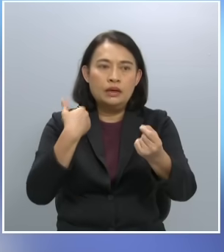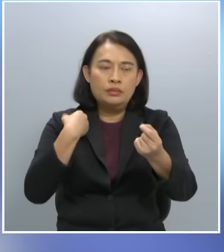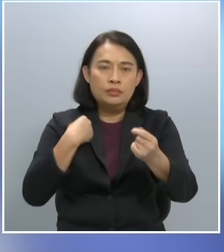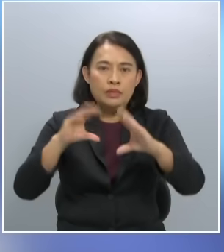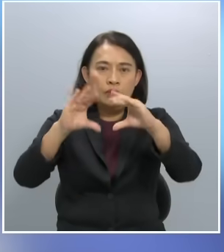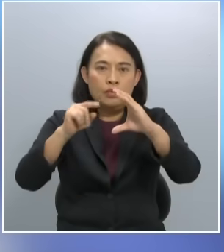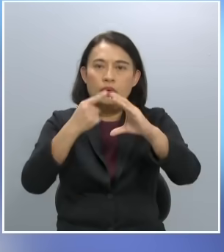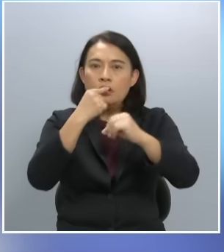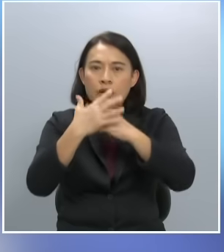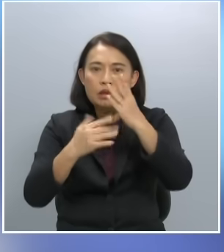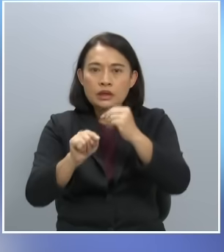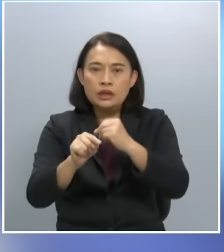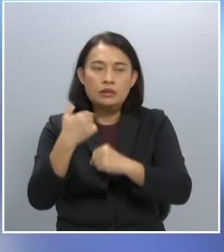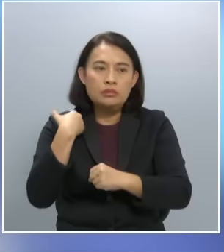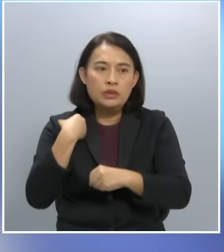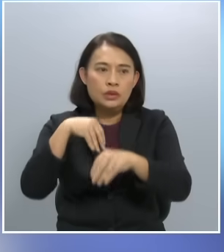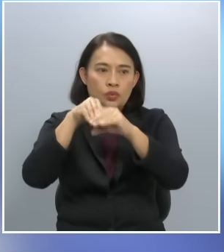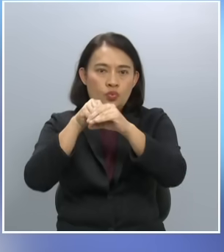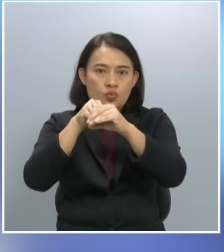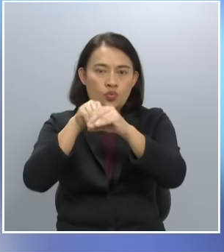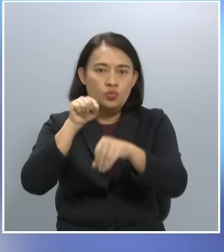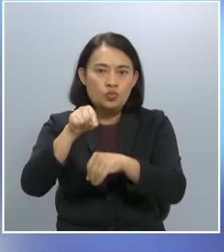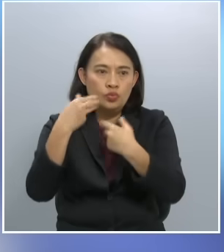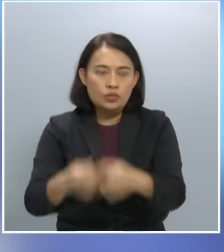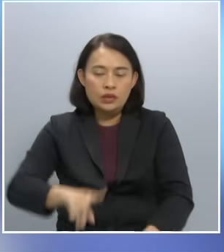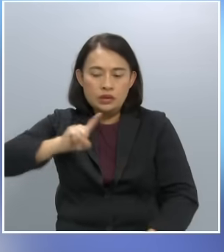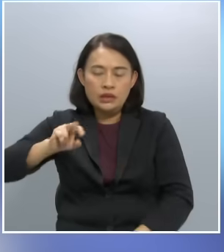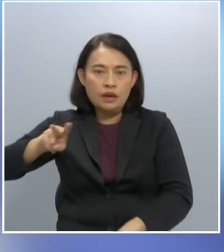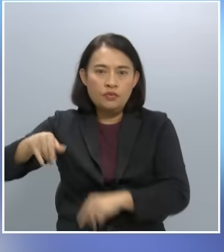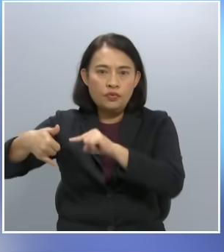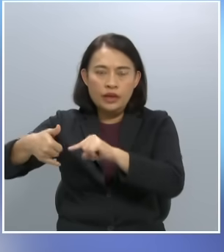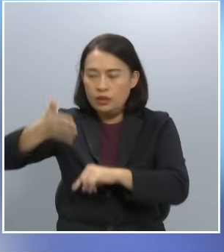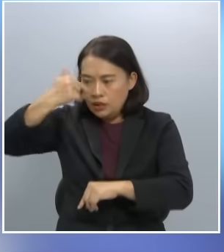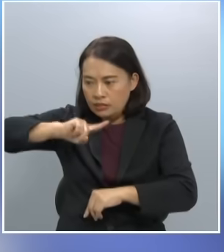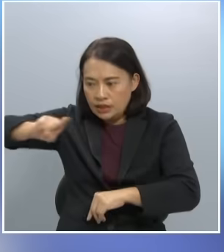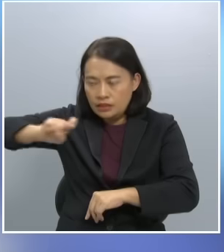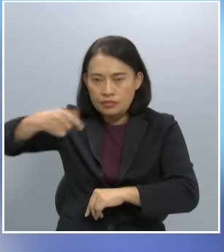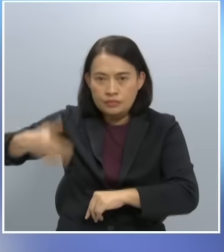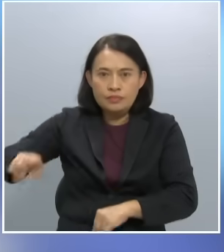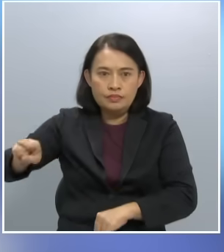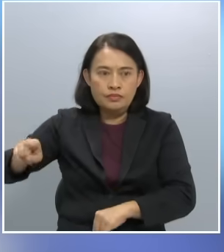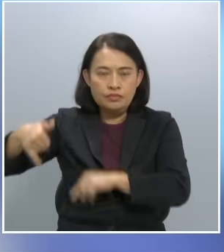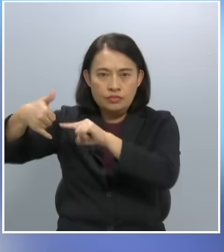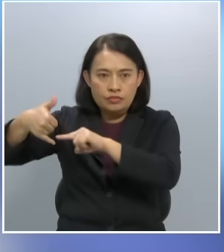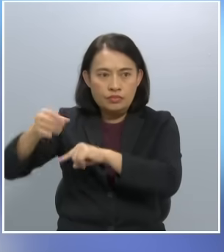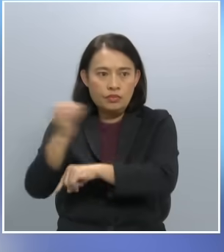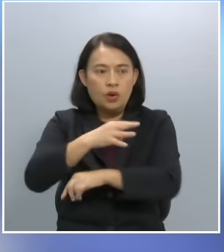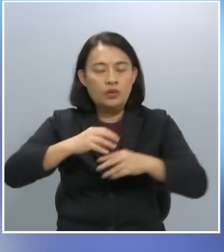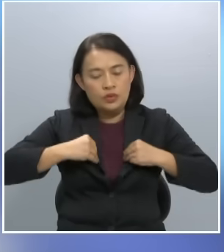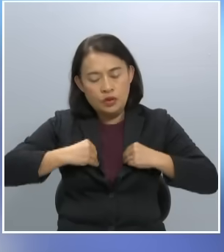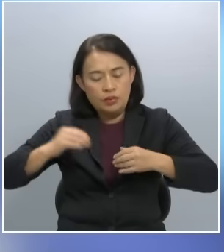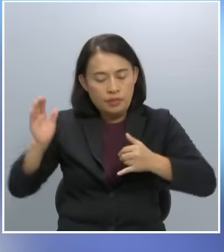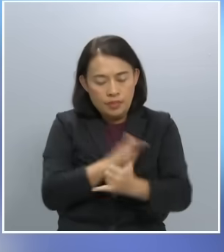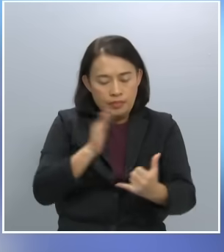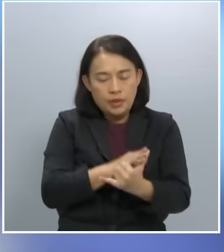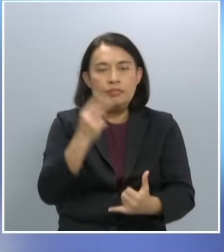สมองหนูเลยรีบเดินไปถามแฟนพี่หนูว่ามันเกิดอะไรขึ้นคราวนี้เขารับสารภาพว่าเขาตบพี่หนูไป